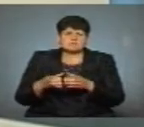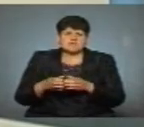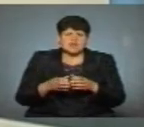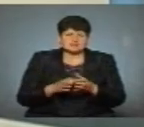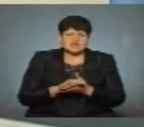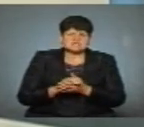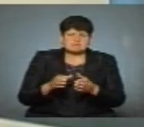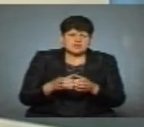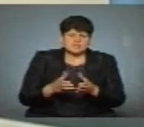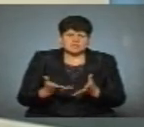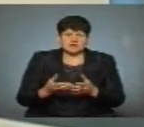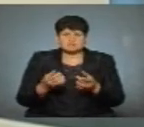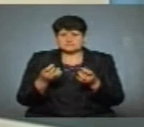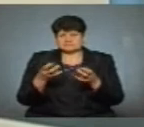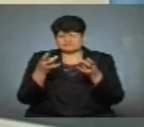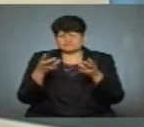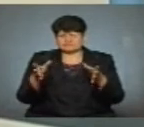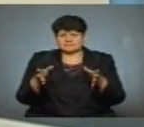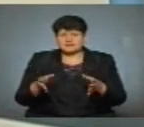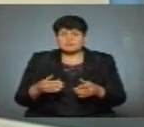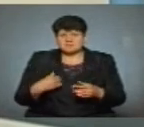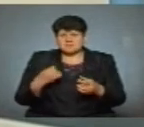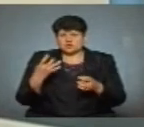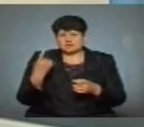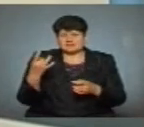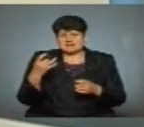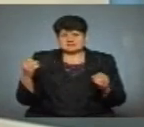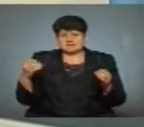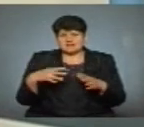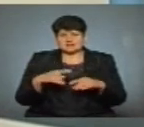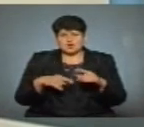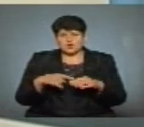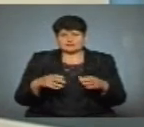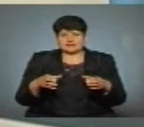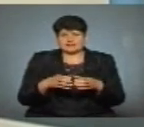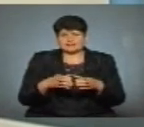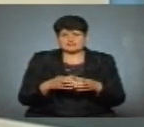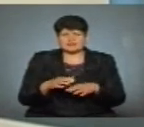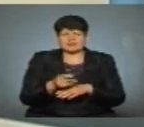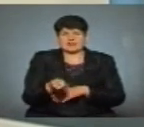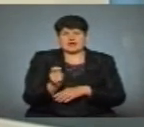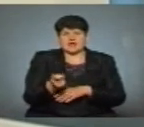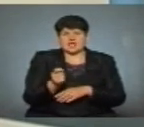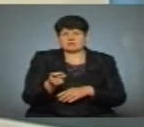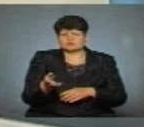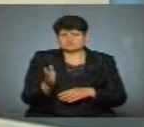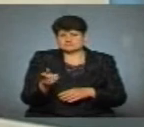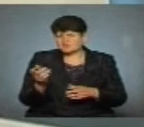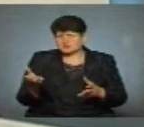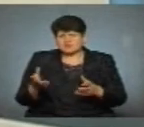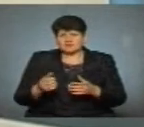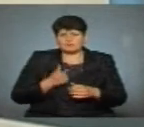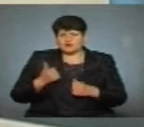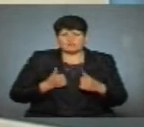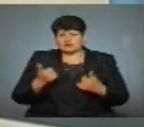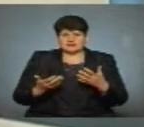спілки. Воно би було банально нам не потрібно. Ми би просто собі раз в місяць збиралися родинами десь на рибу, хвалилися там своїми здобутками,